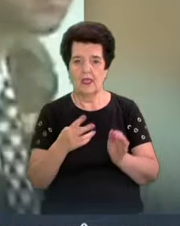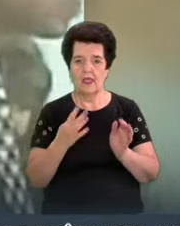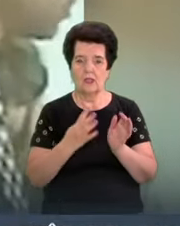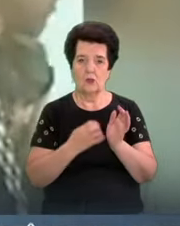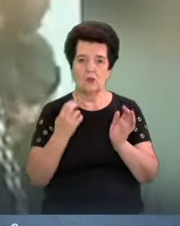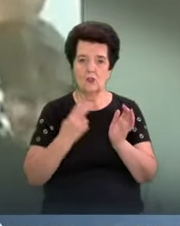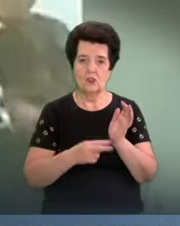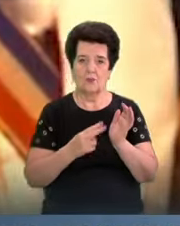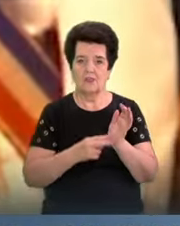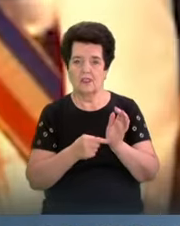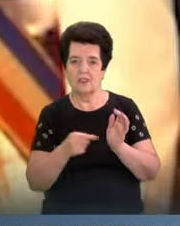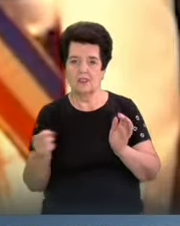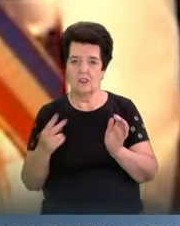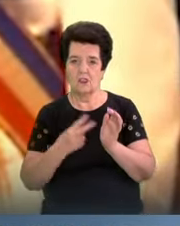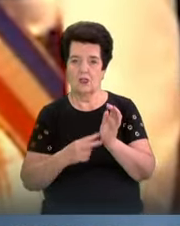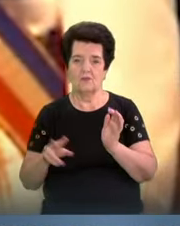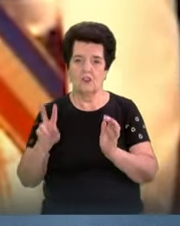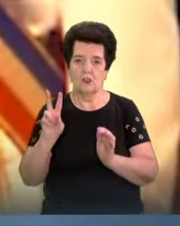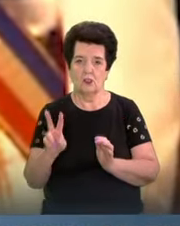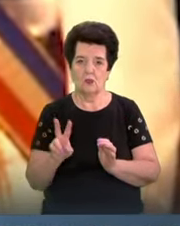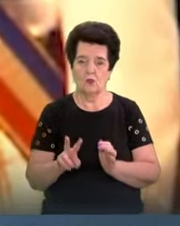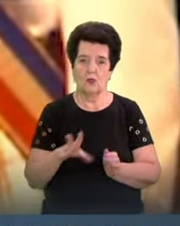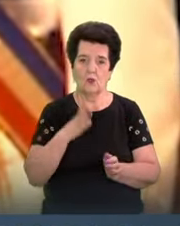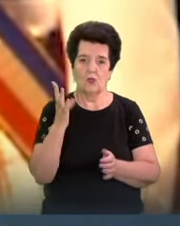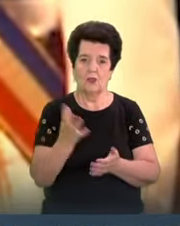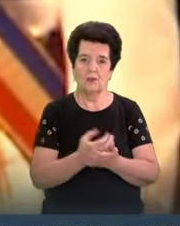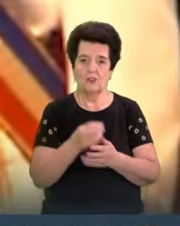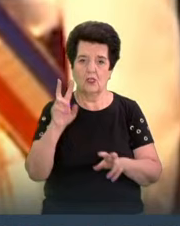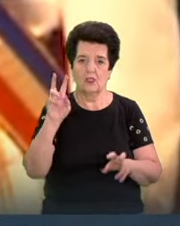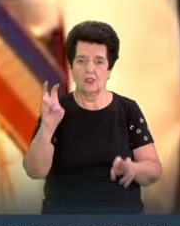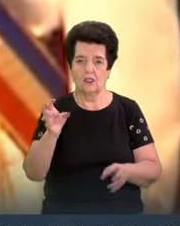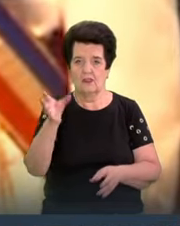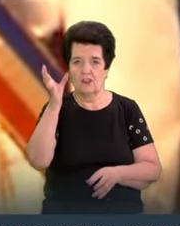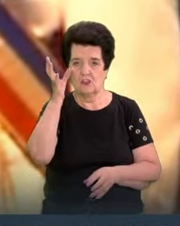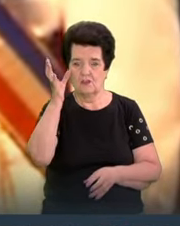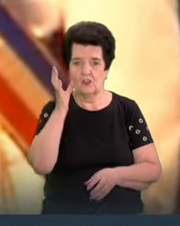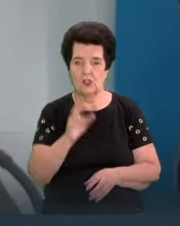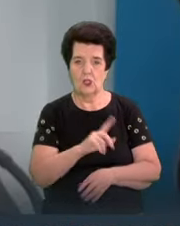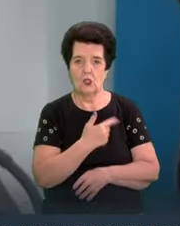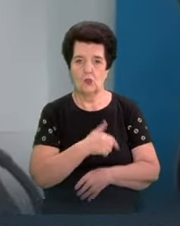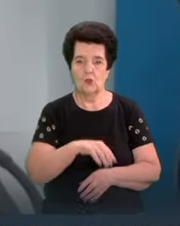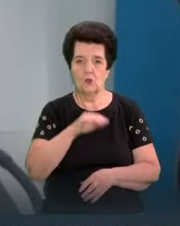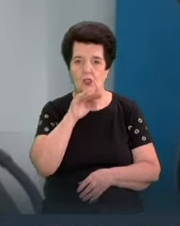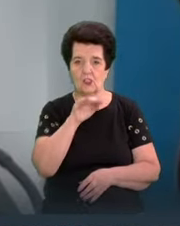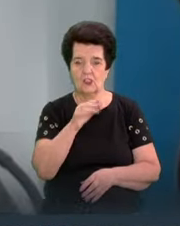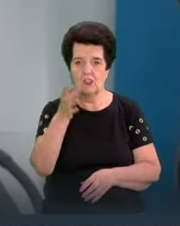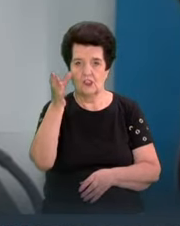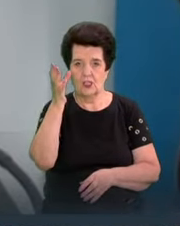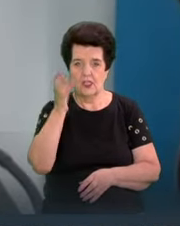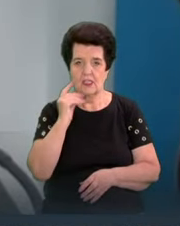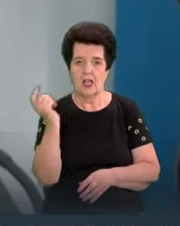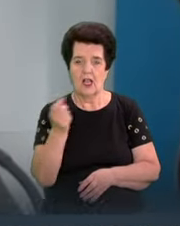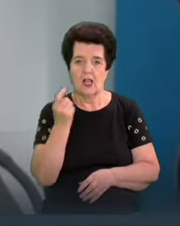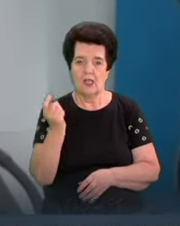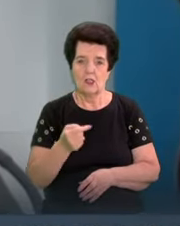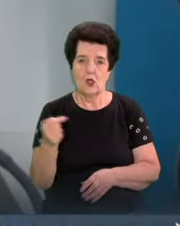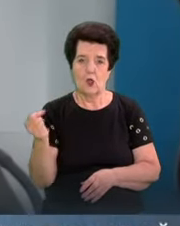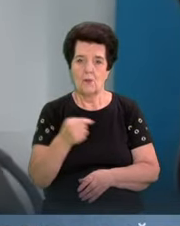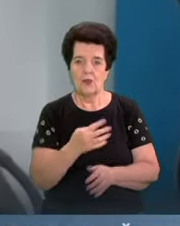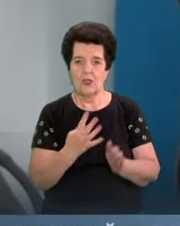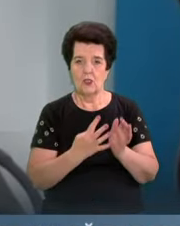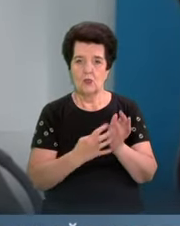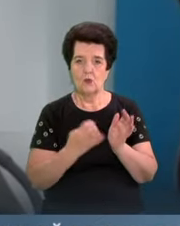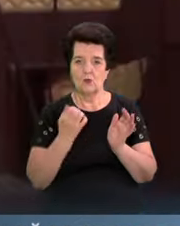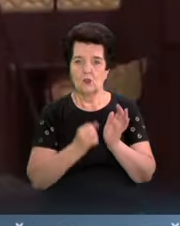1970 și 1972, unde a obținut titlul științific de doctor în științe agricole. În perioada